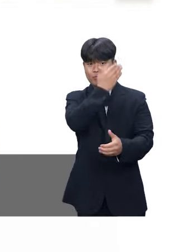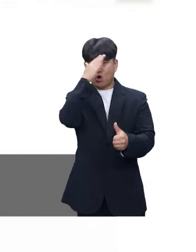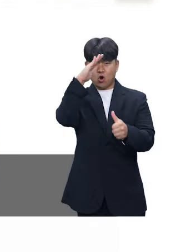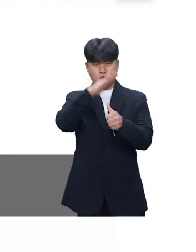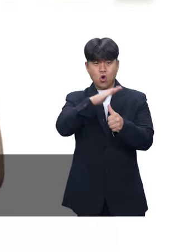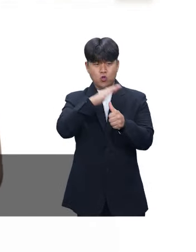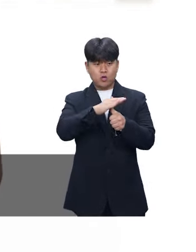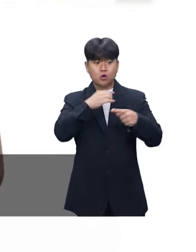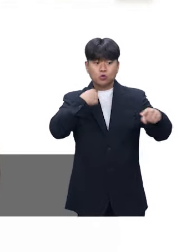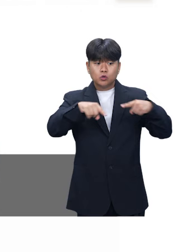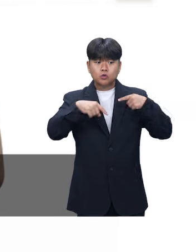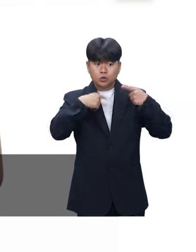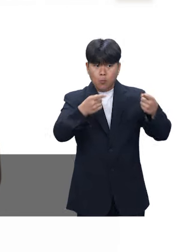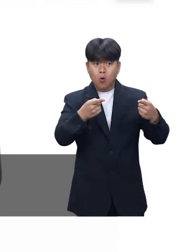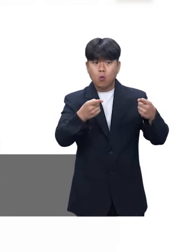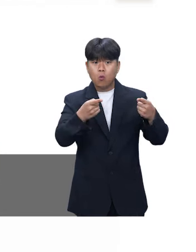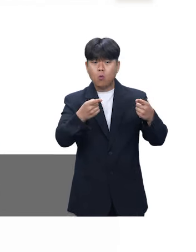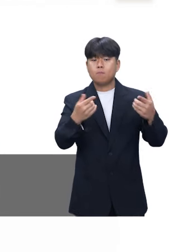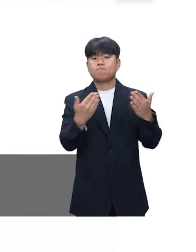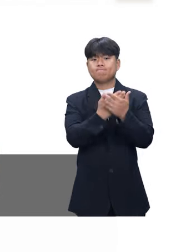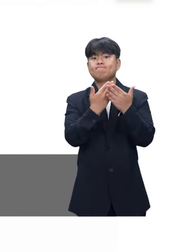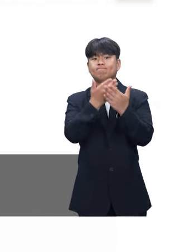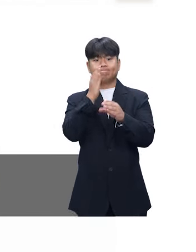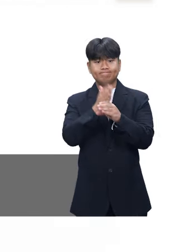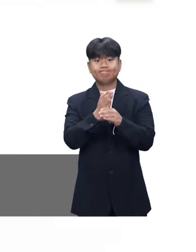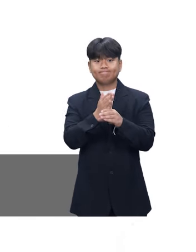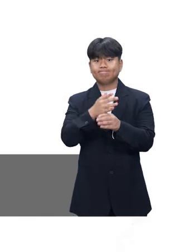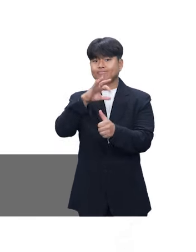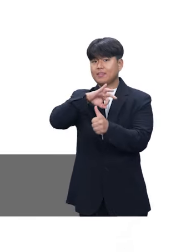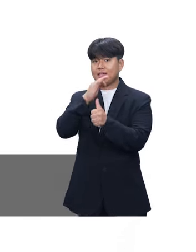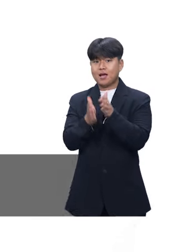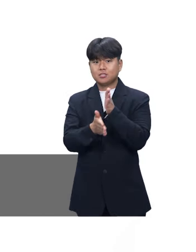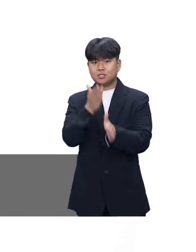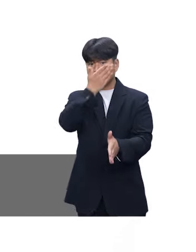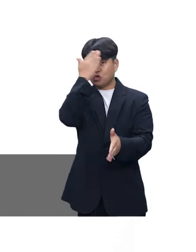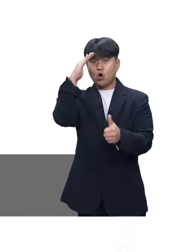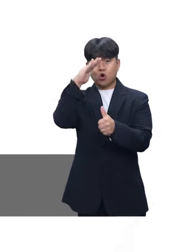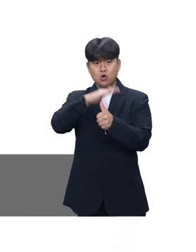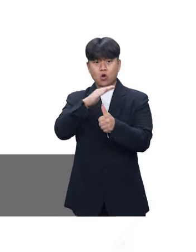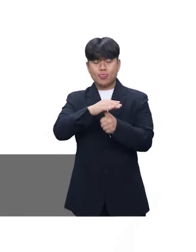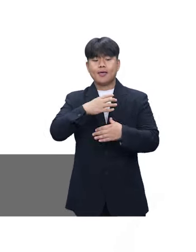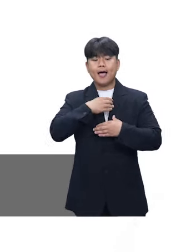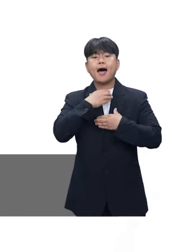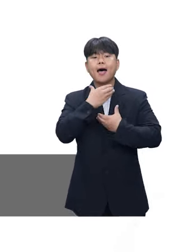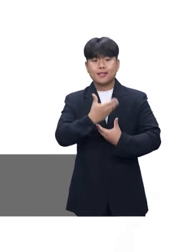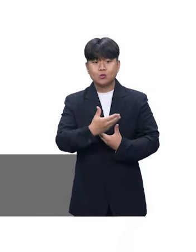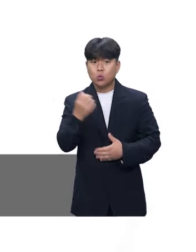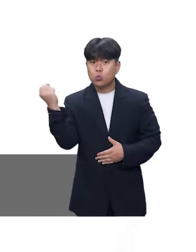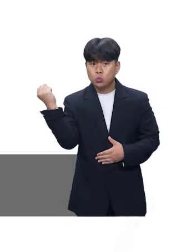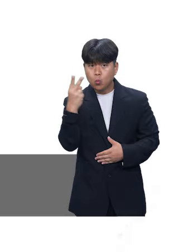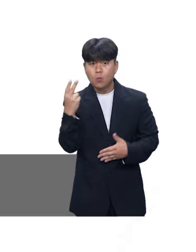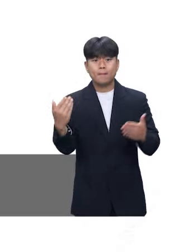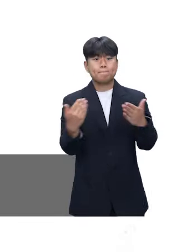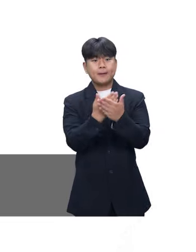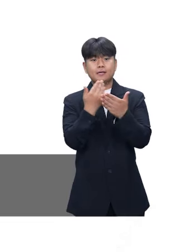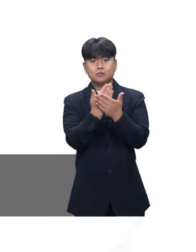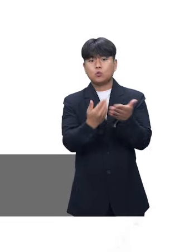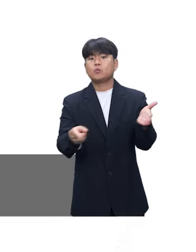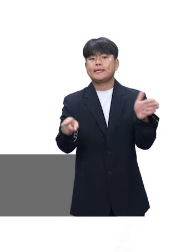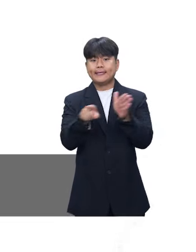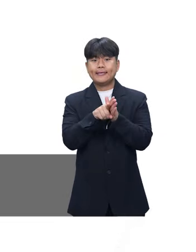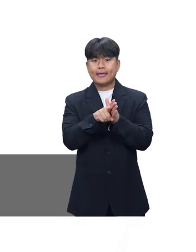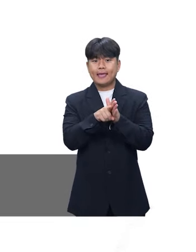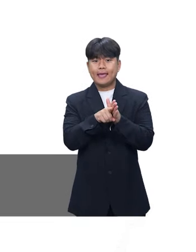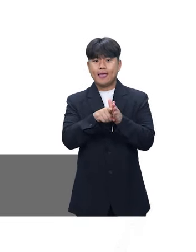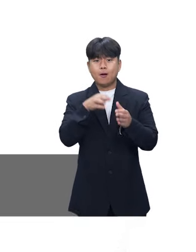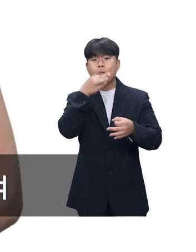인재를 활용한 시정 참여 사례도 꾸준히 늘어나고 있습니다. 안양시 청년들은 안정된 삶 안에서 더 나은 미래를 위해 자신의